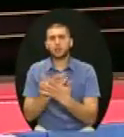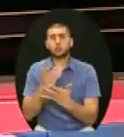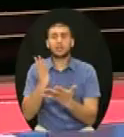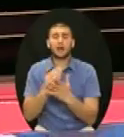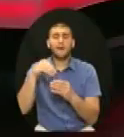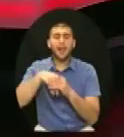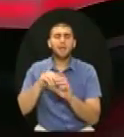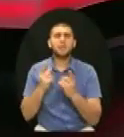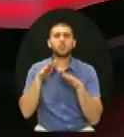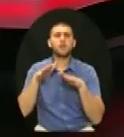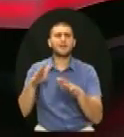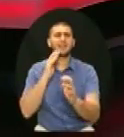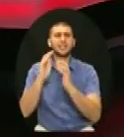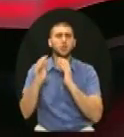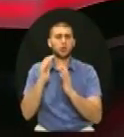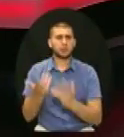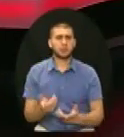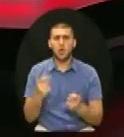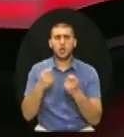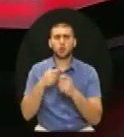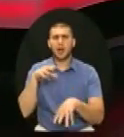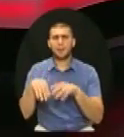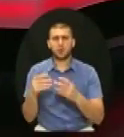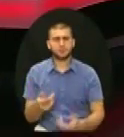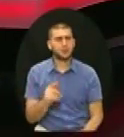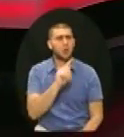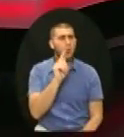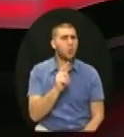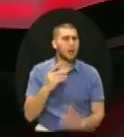מתופעה תקשורתית כללית, לא נוגע דווקא לבחירות. כן, אבל יכול